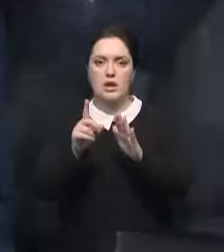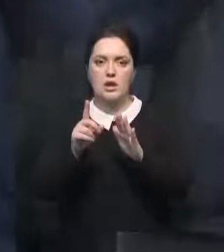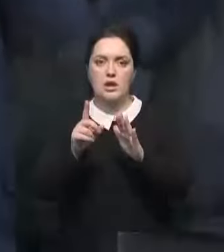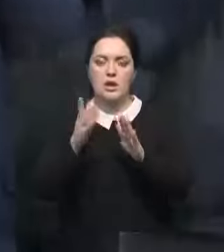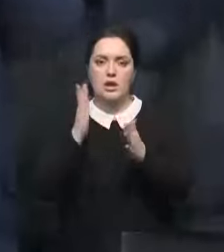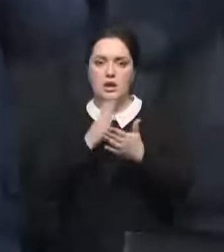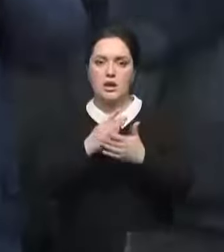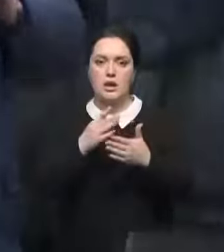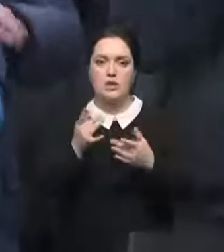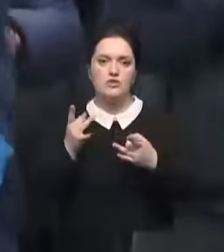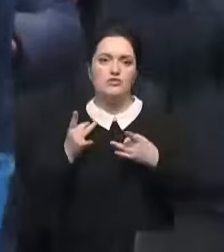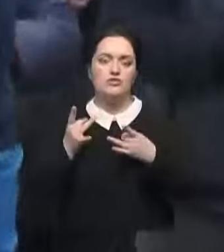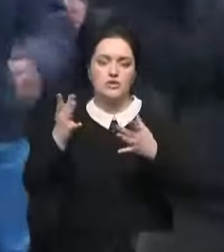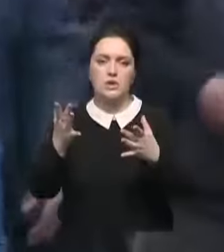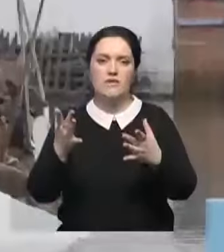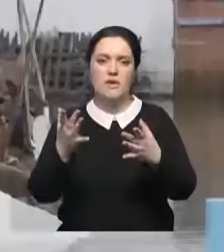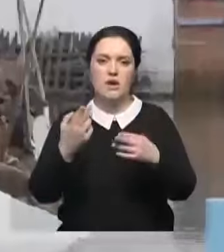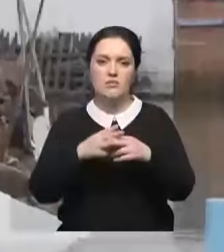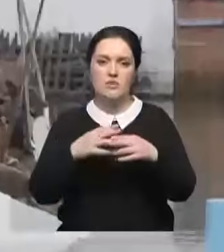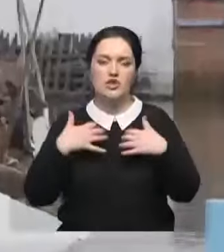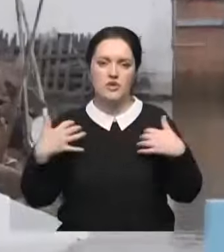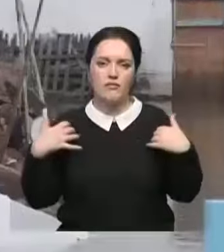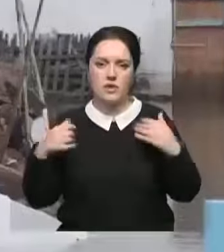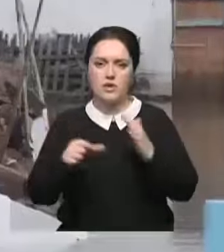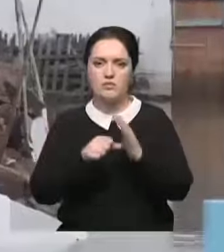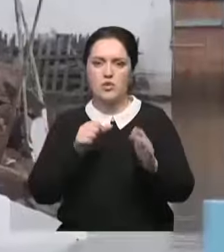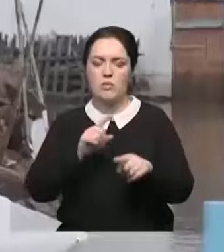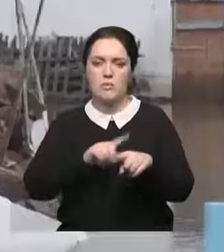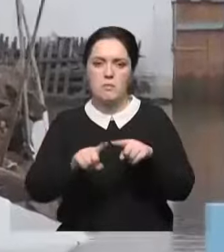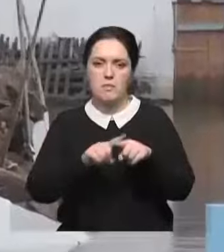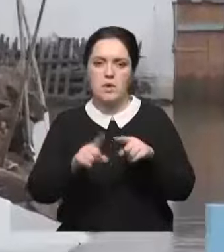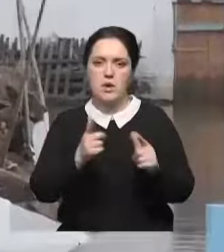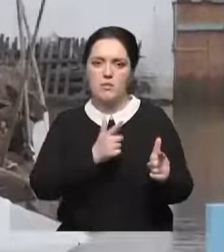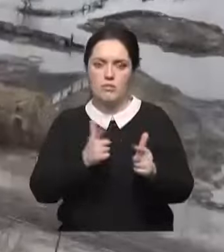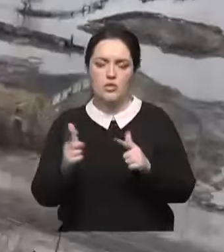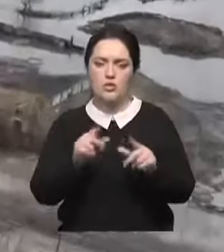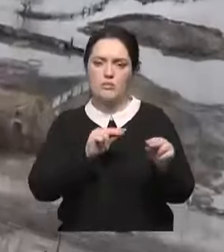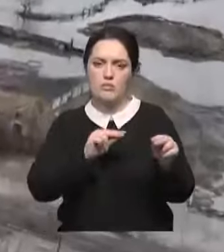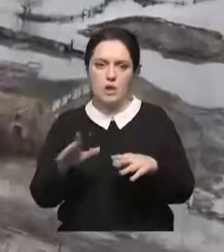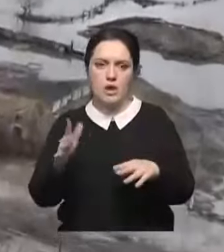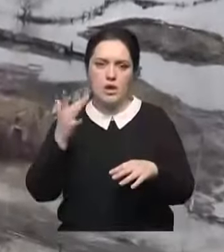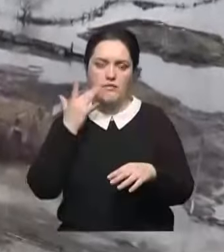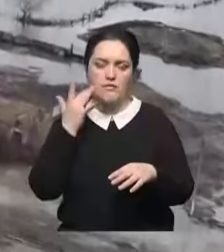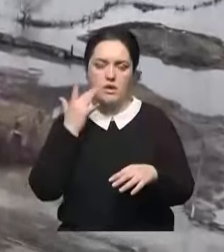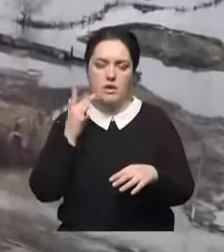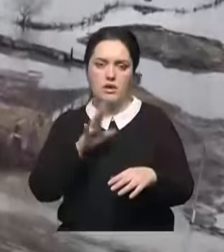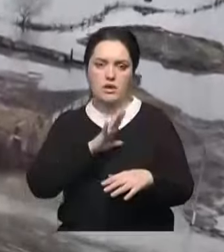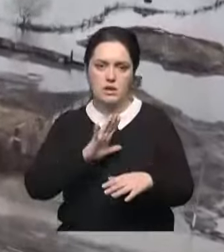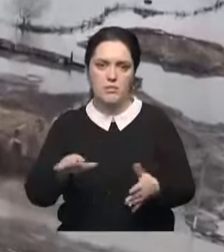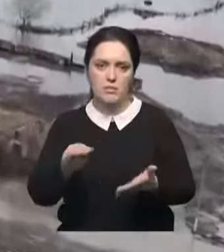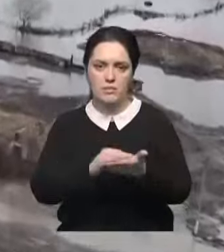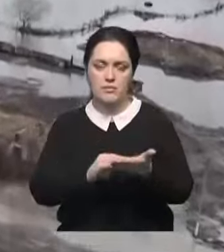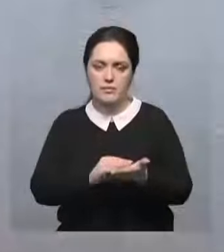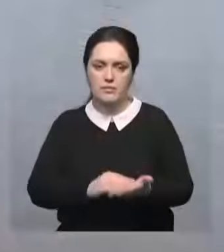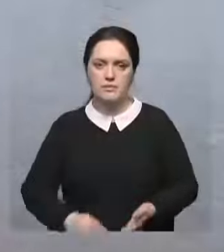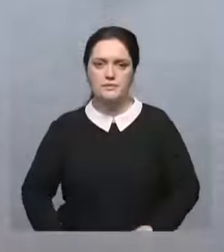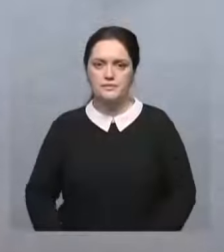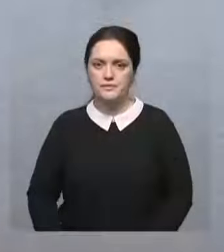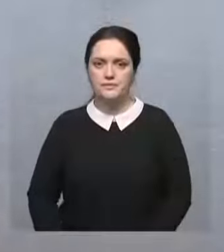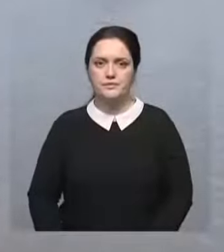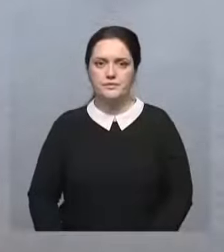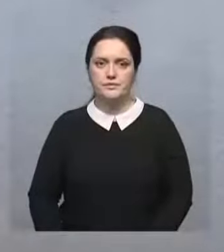обряд жертвоприношения, чтобы дело быстрее заспорилось, а беда, чтобы всегда обходило село Жалаулы стороной.